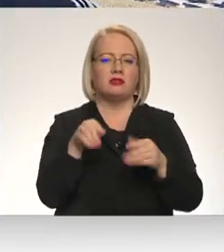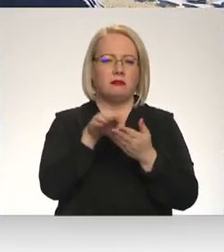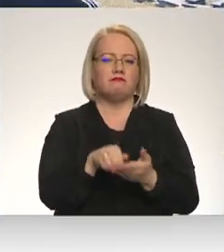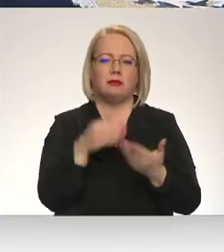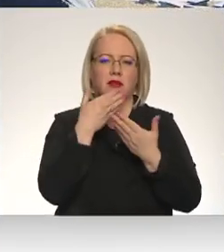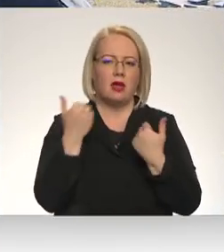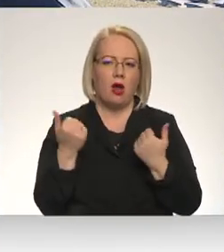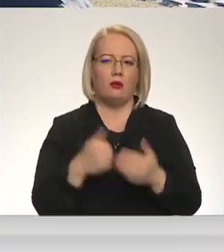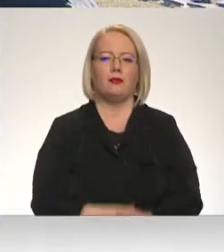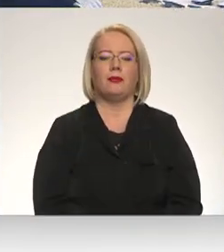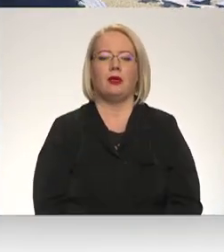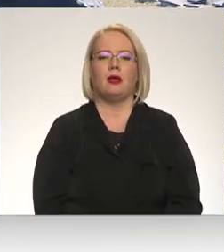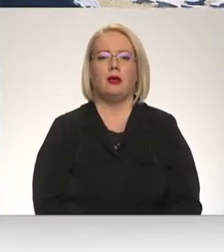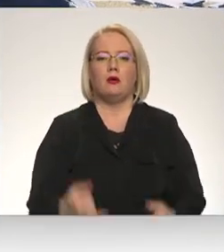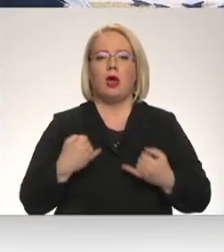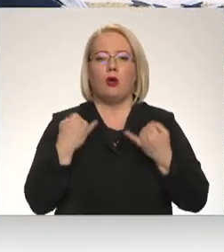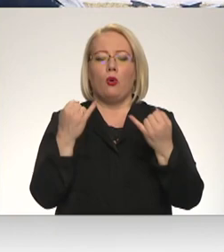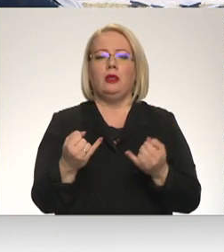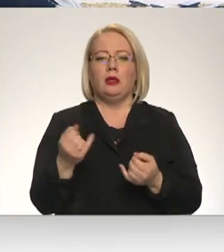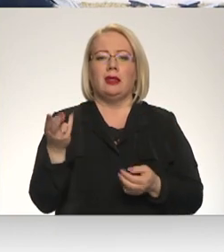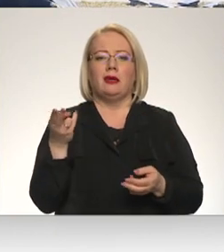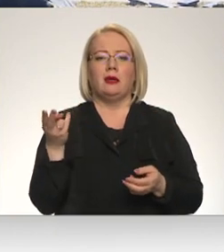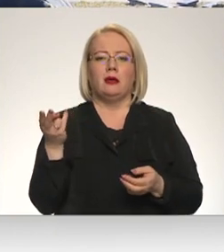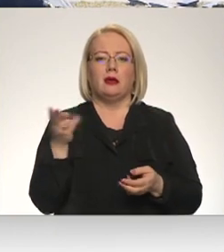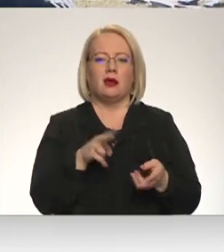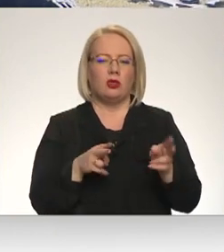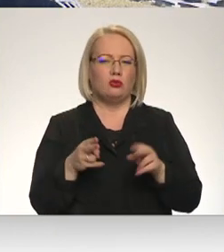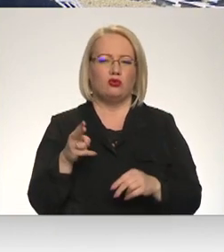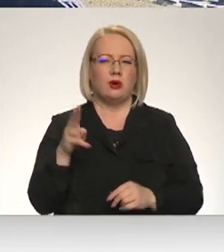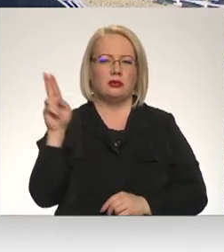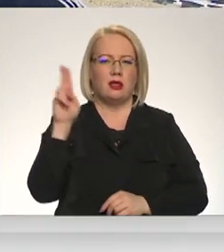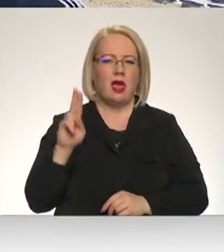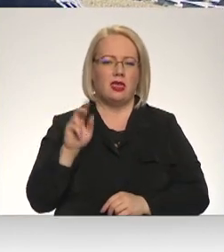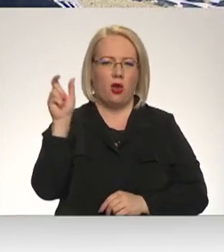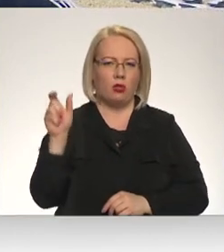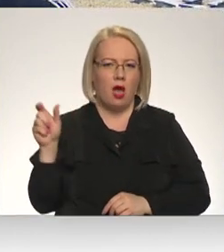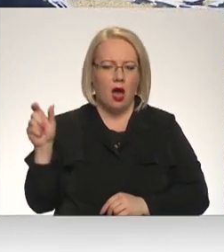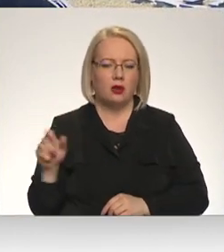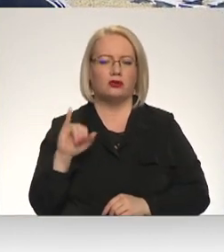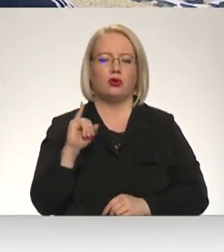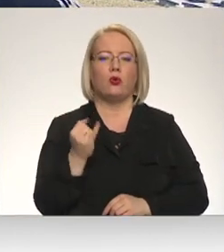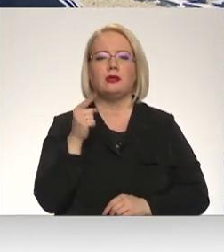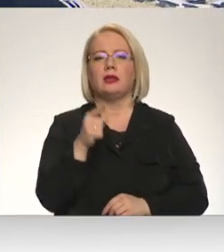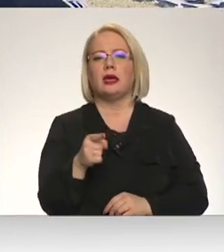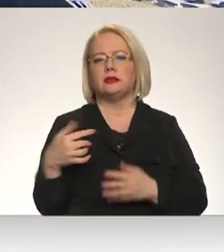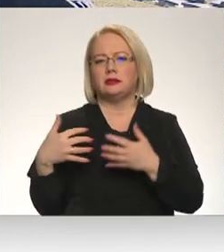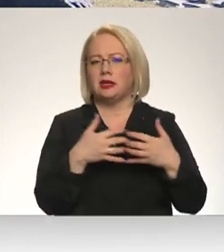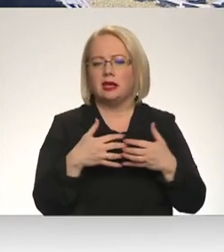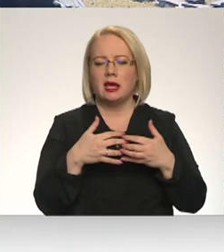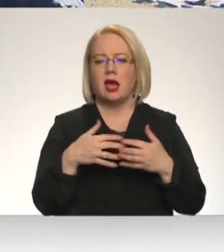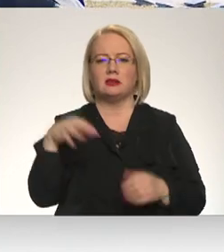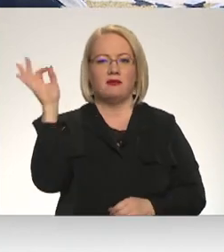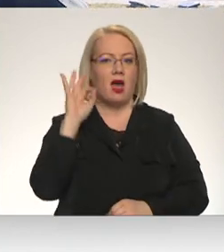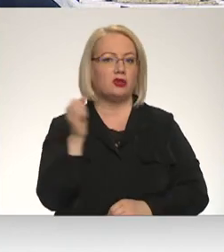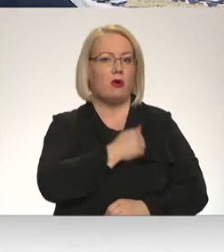kā godinot kritušos leģionārus, jo viņi būtībā cīnījās it kā Vācu armijā,